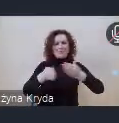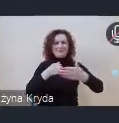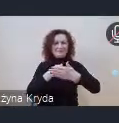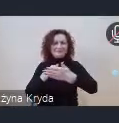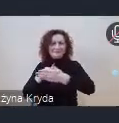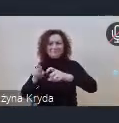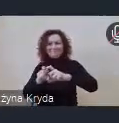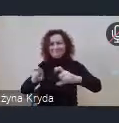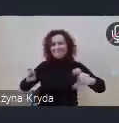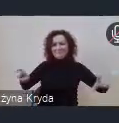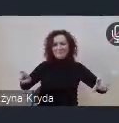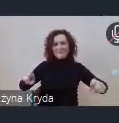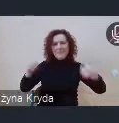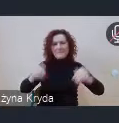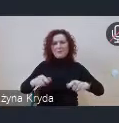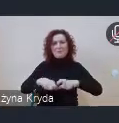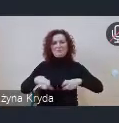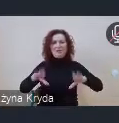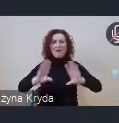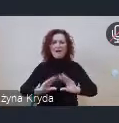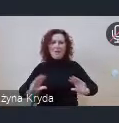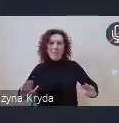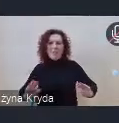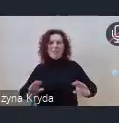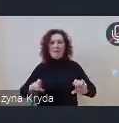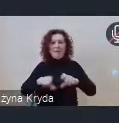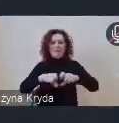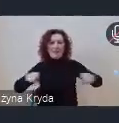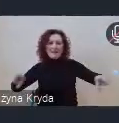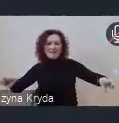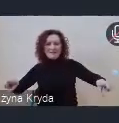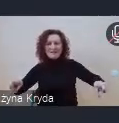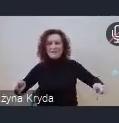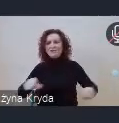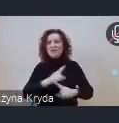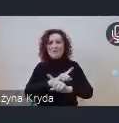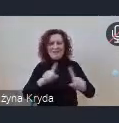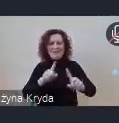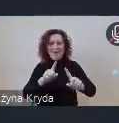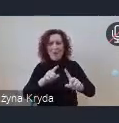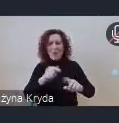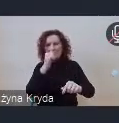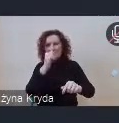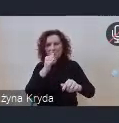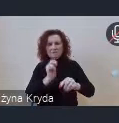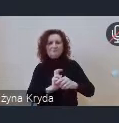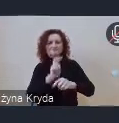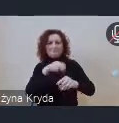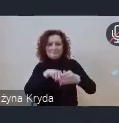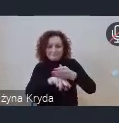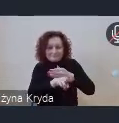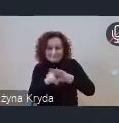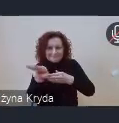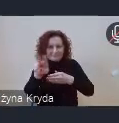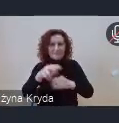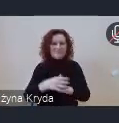wiecie kanapami nie powinno być możliwości wejścia w takie miejsce to jest Doskonały przykład ze stadionu w